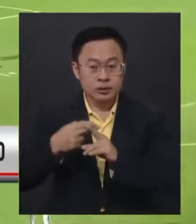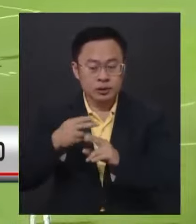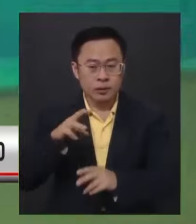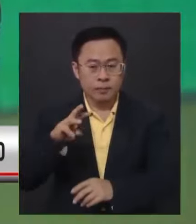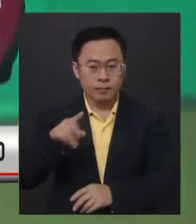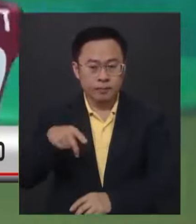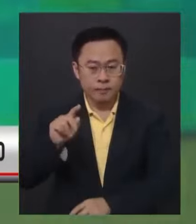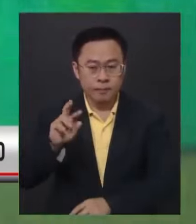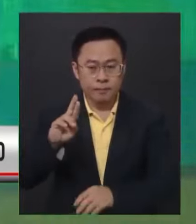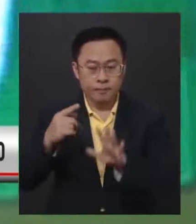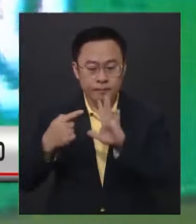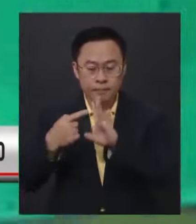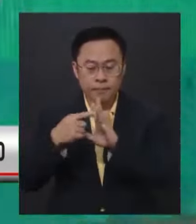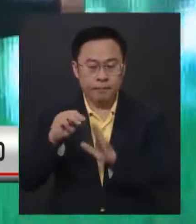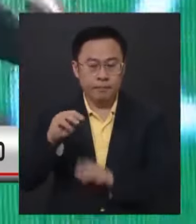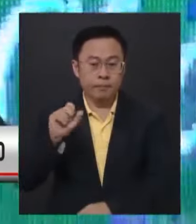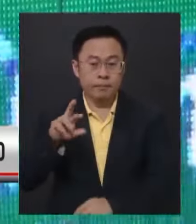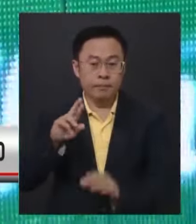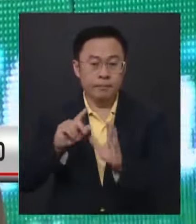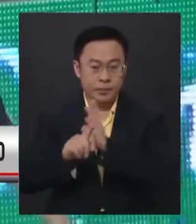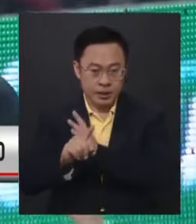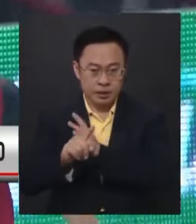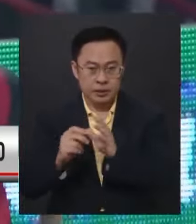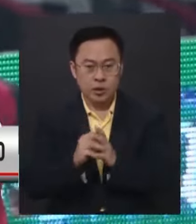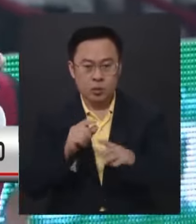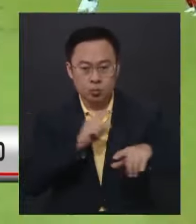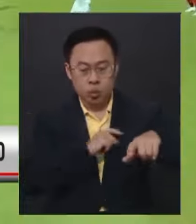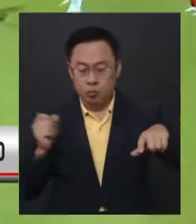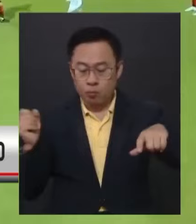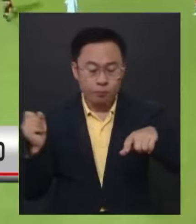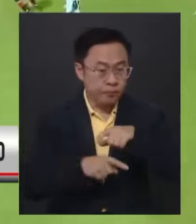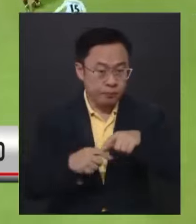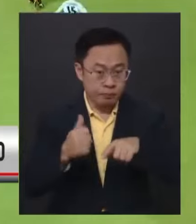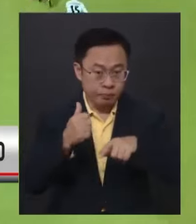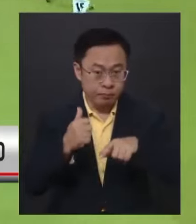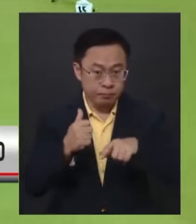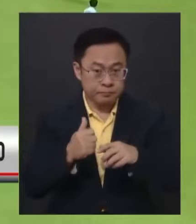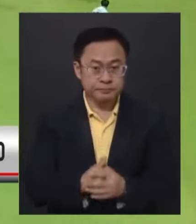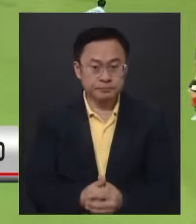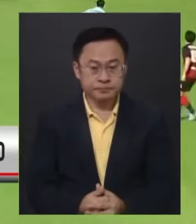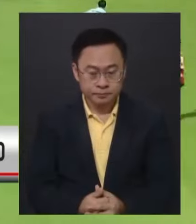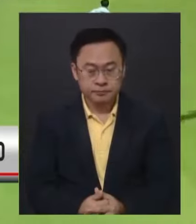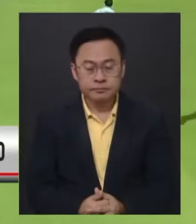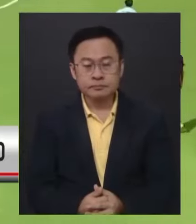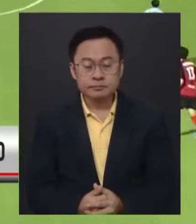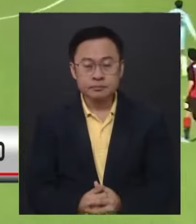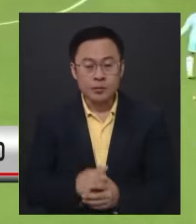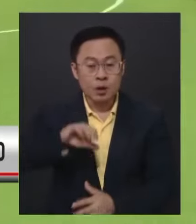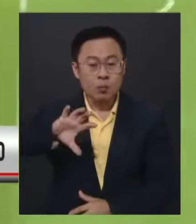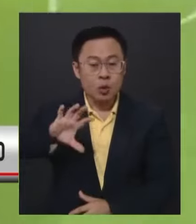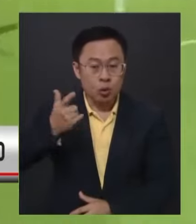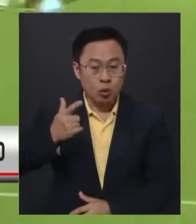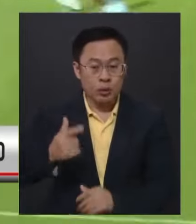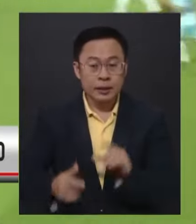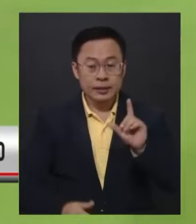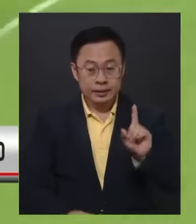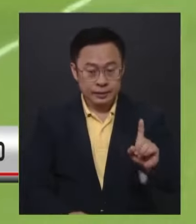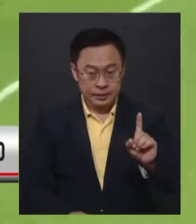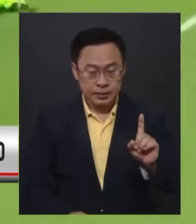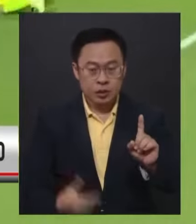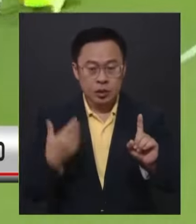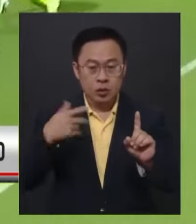ทำชิ่งกับธนวัฒน์ก่อนจะจบที่เท้าขวาของปรเมศครับ 1-0 ให้กับเจ้าถิ่นขึ้นนำเลยครับดูฮะชิ่งมาแล้วอัดด้วยขว